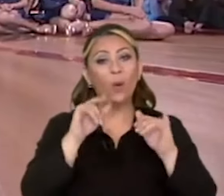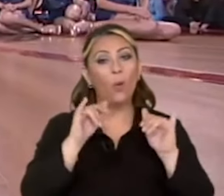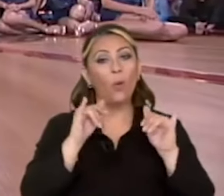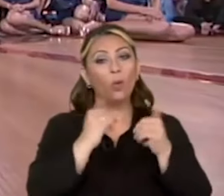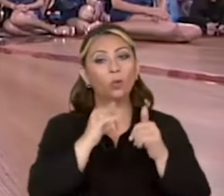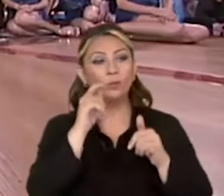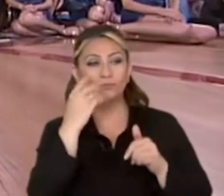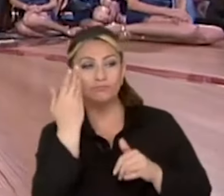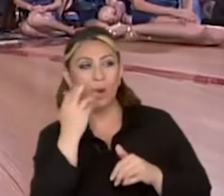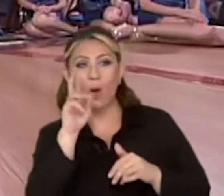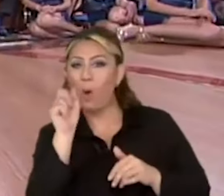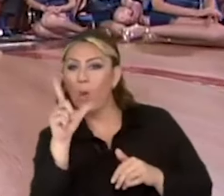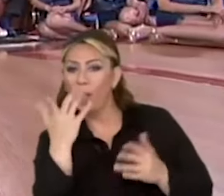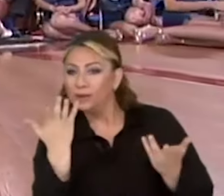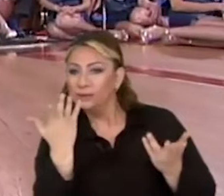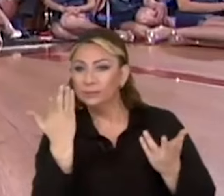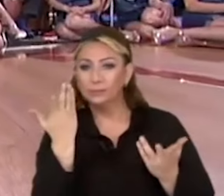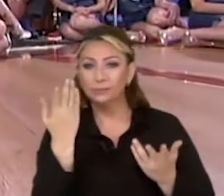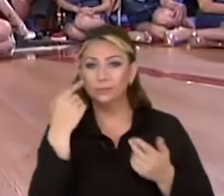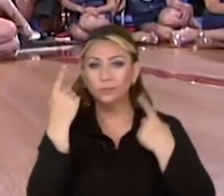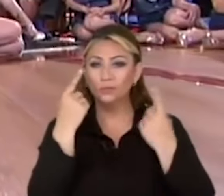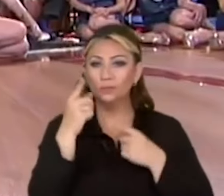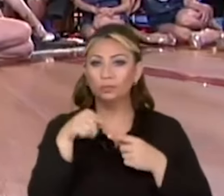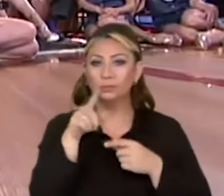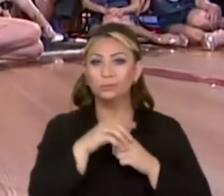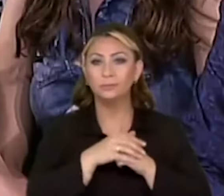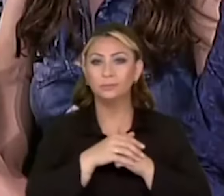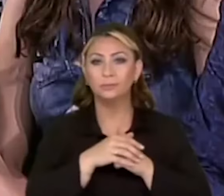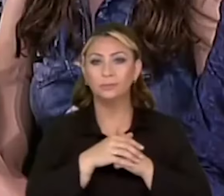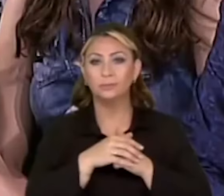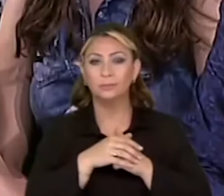ne düşünüyorsunuz gerçekten merak ediyorum. Mazhar abi.